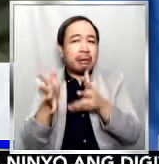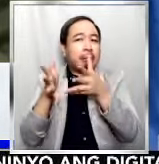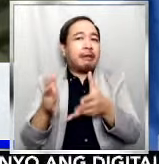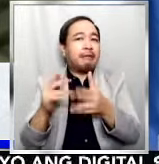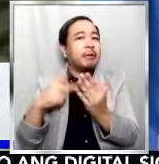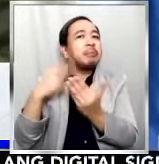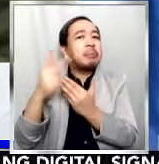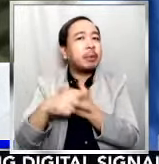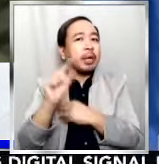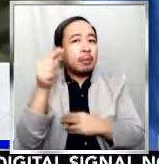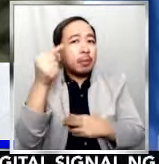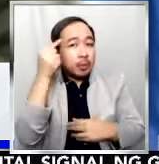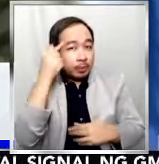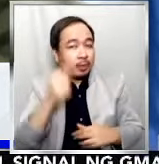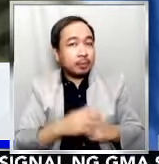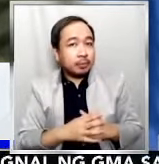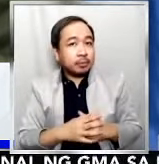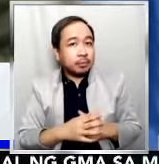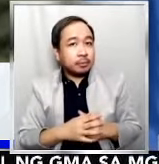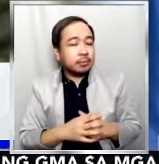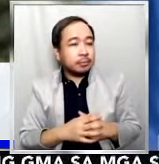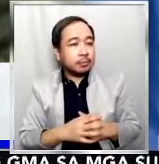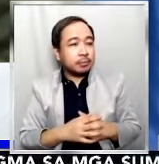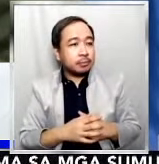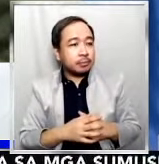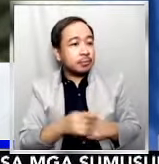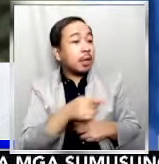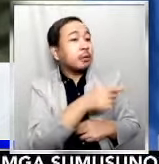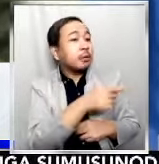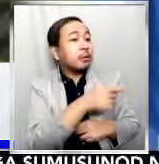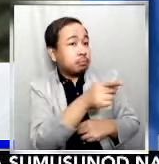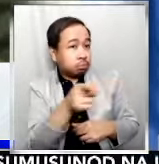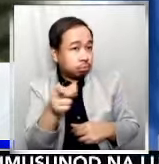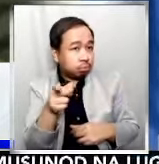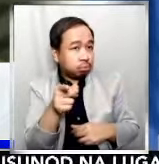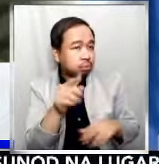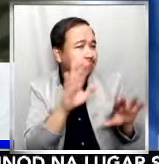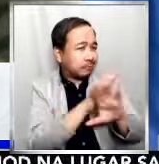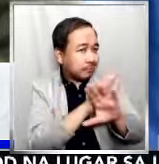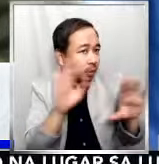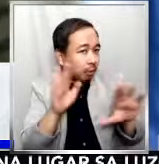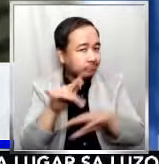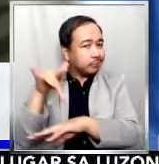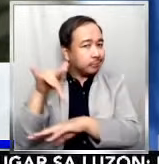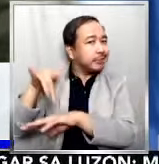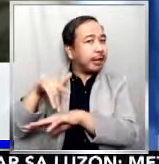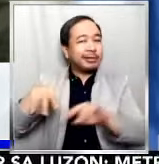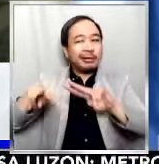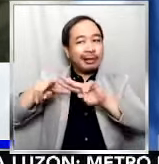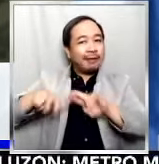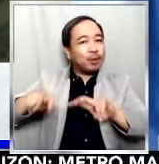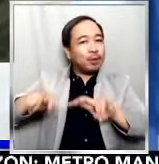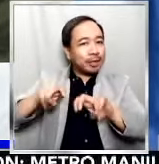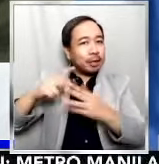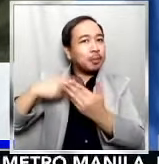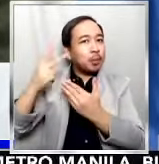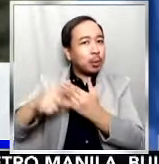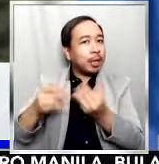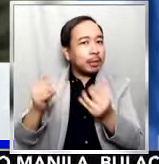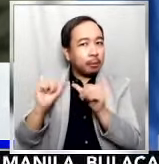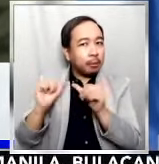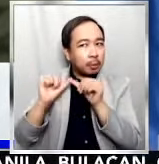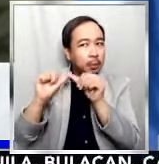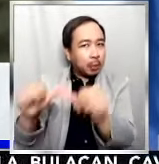lahat, Senate, do not investigate programs which are ongoing. You